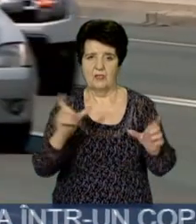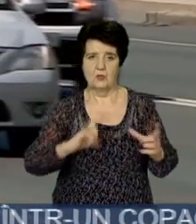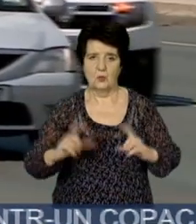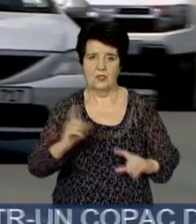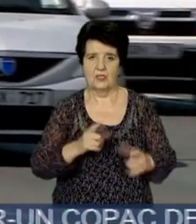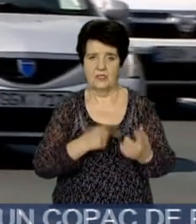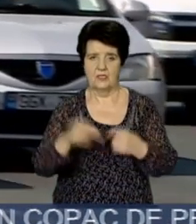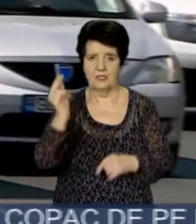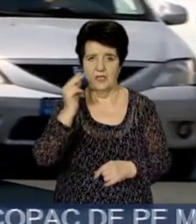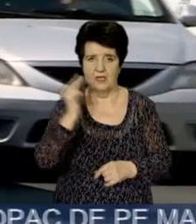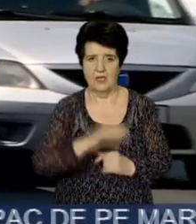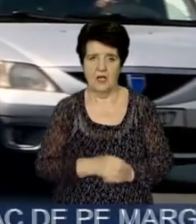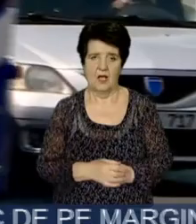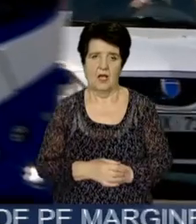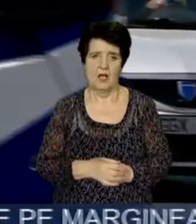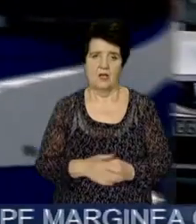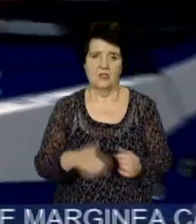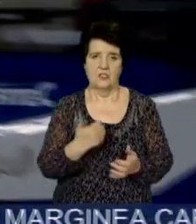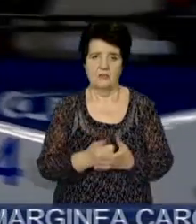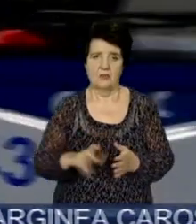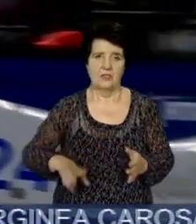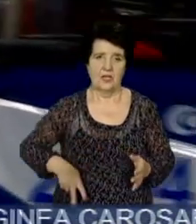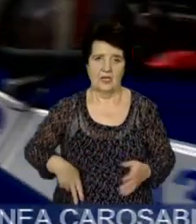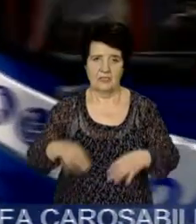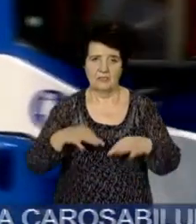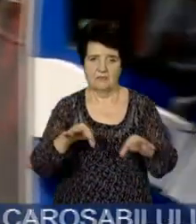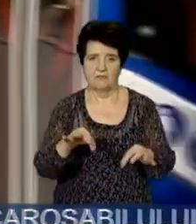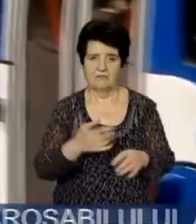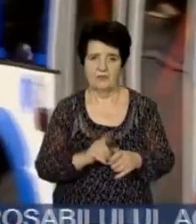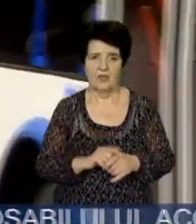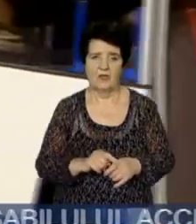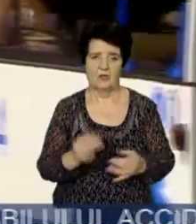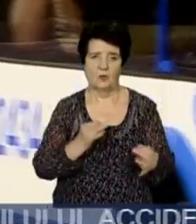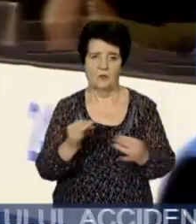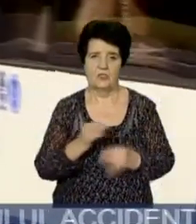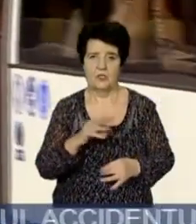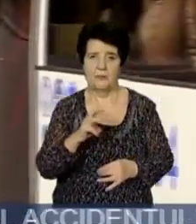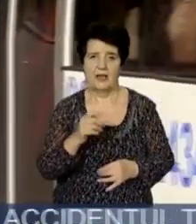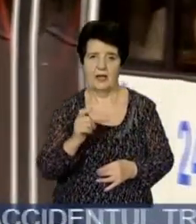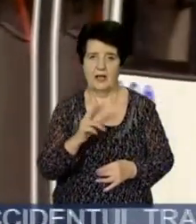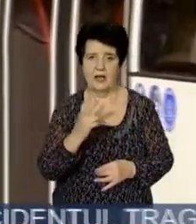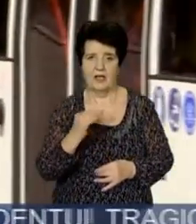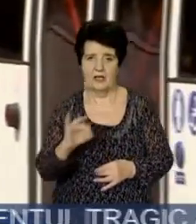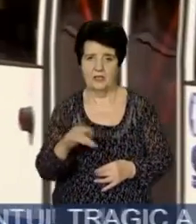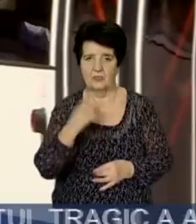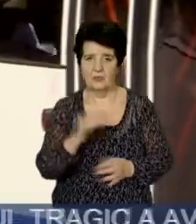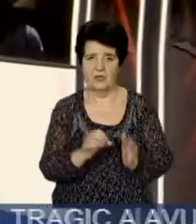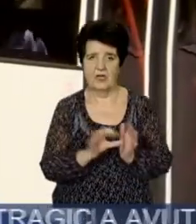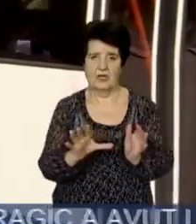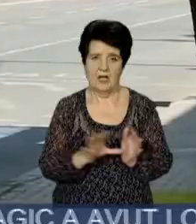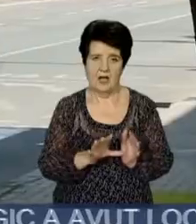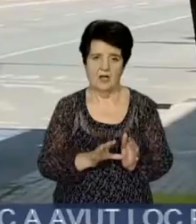revin la studii șeful direcției generale transport public și căi de comunicație vitalie Mihalache a declarat că Regia transport electric